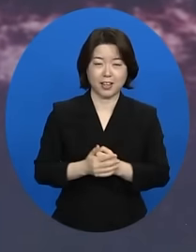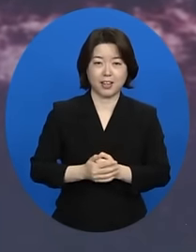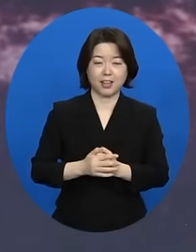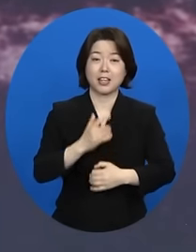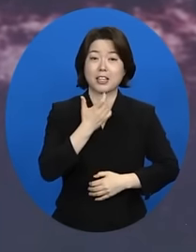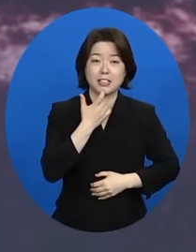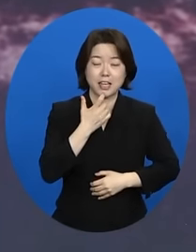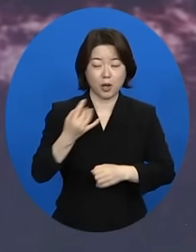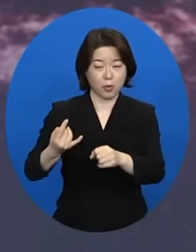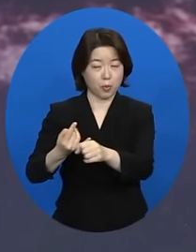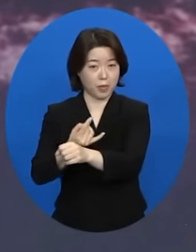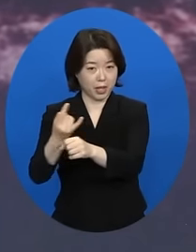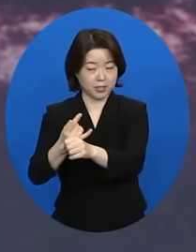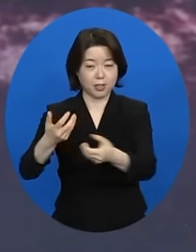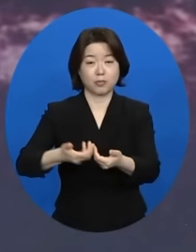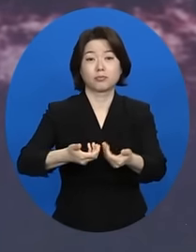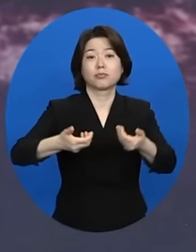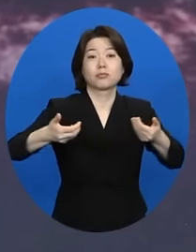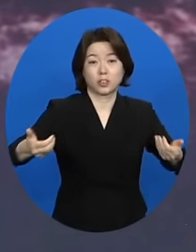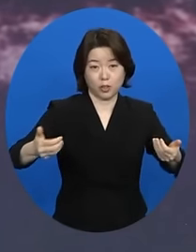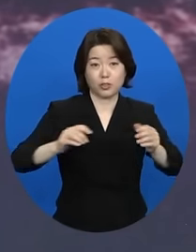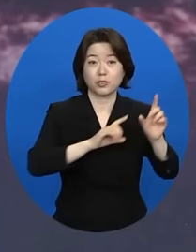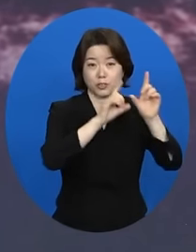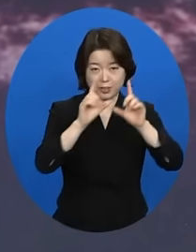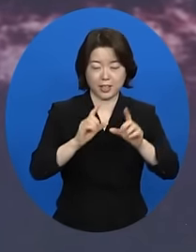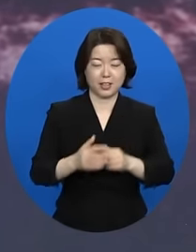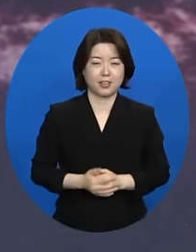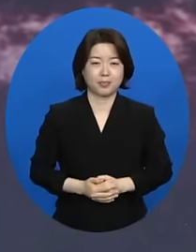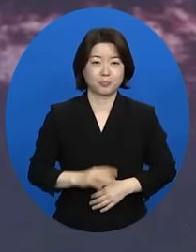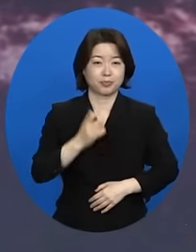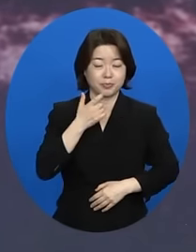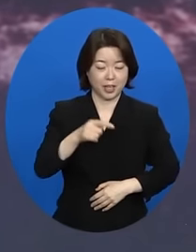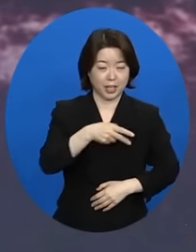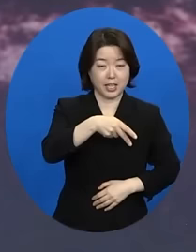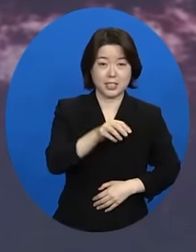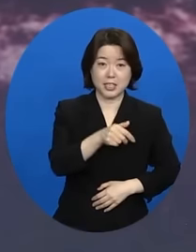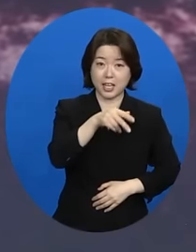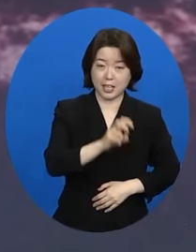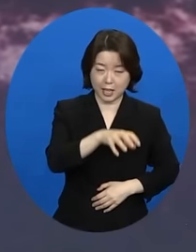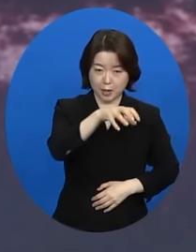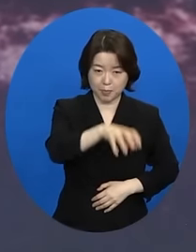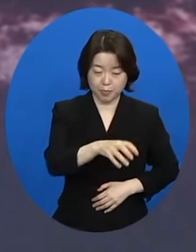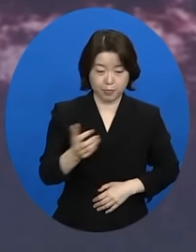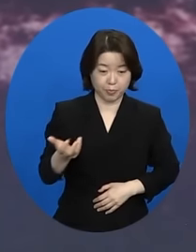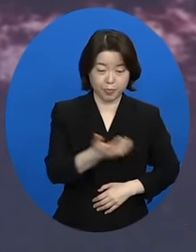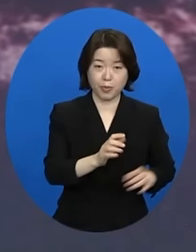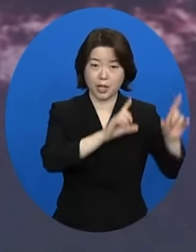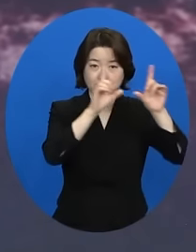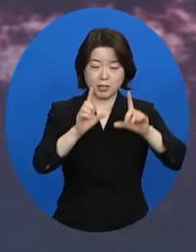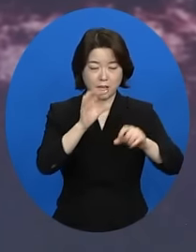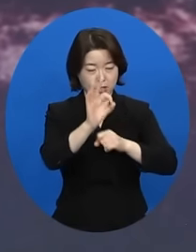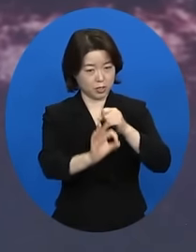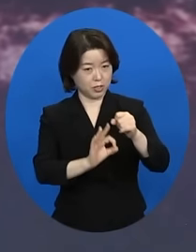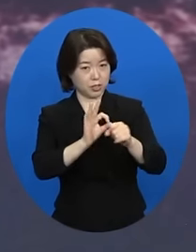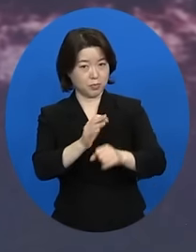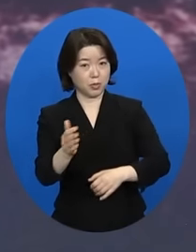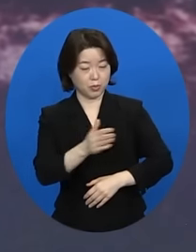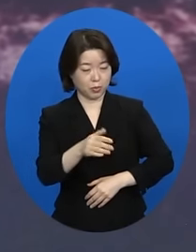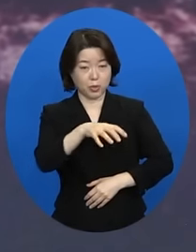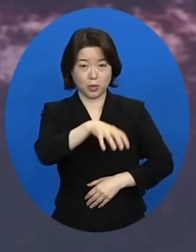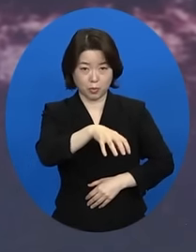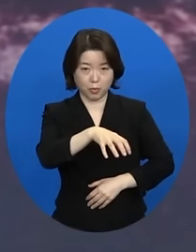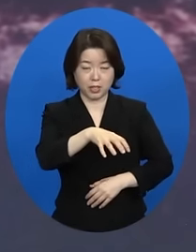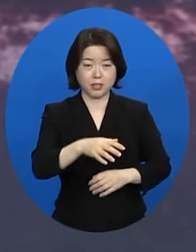에서는 떨어져서 살게 돼요. 그리고 야곱은 이 세겜이라는 곳에 정착을 해서 한 10년 정도를 이 세겜